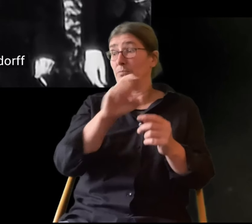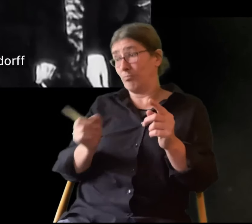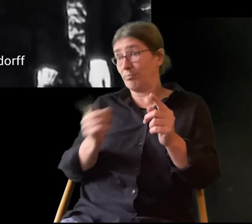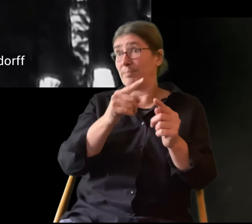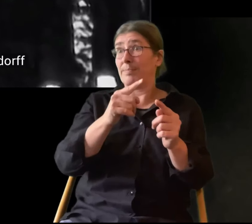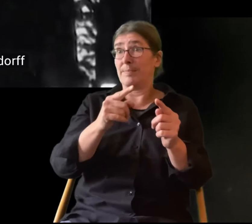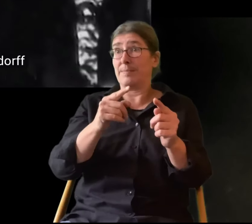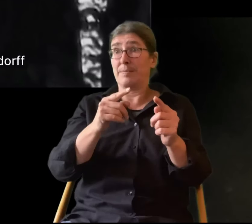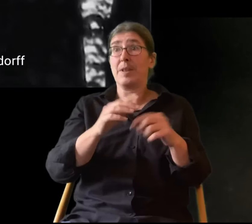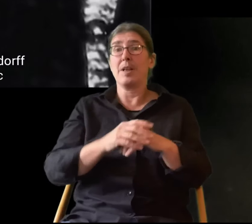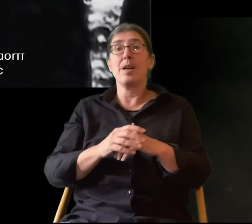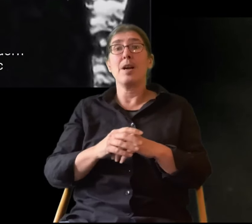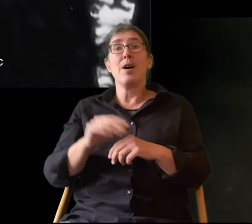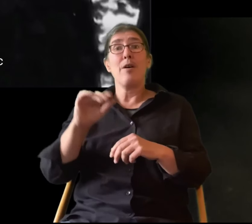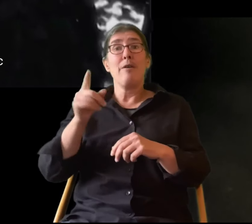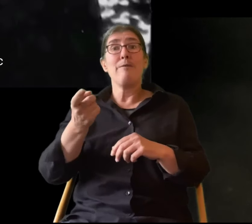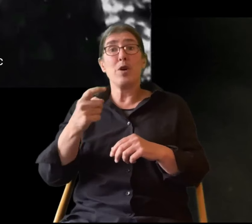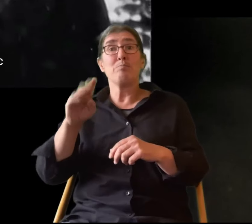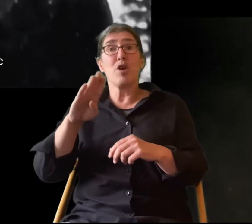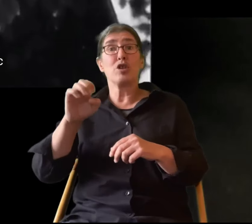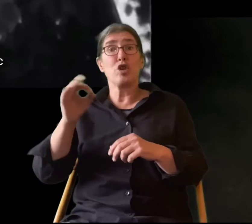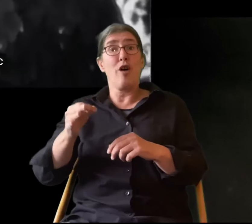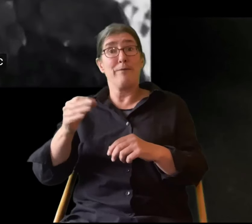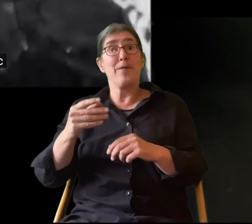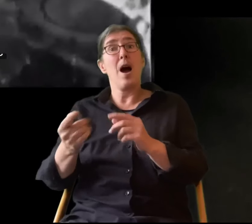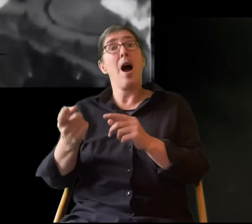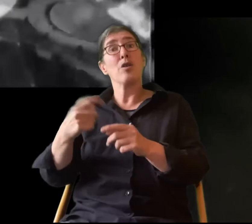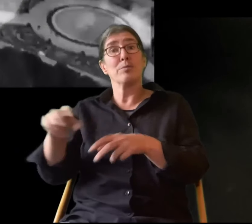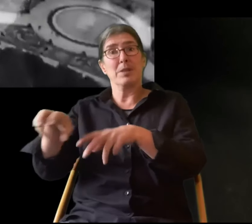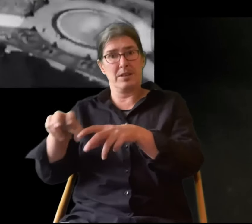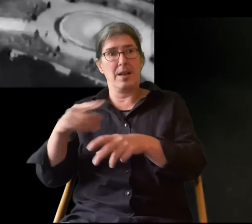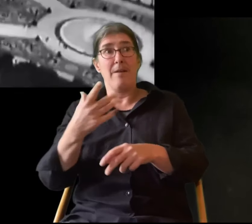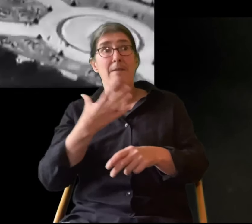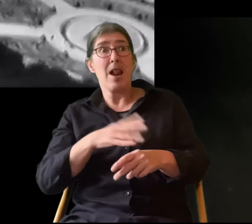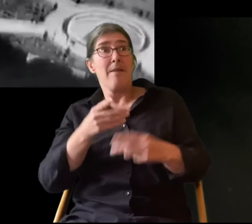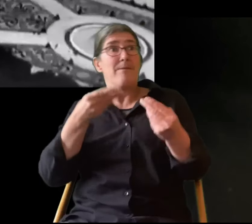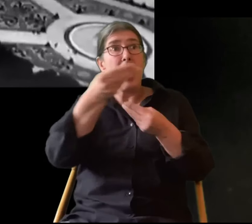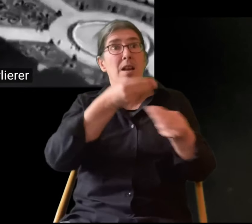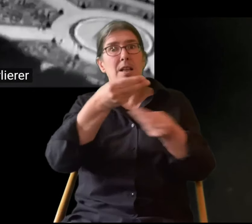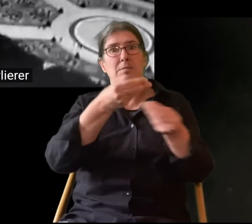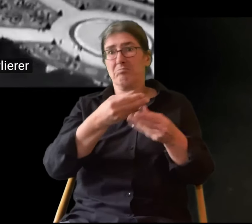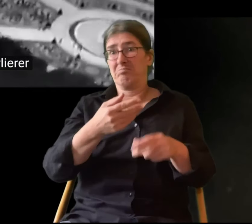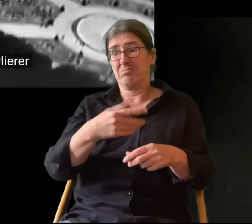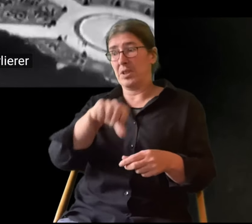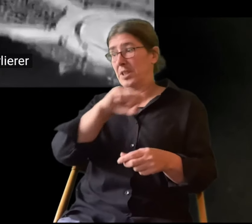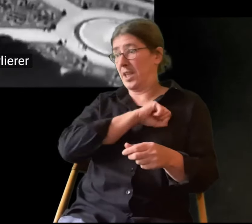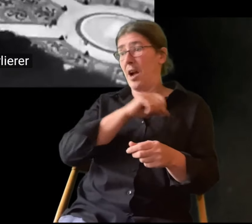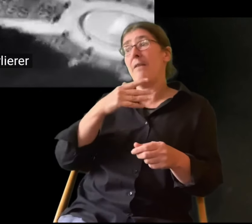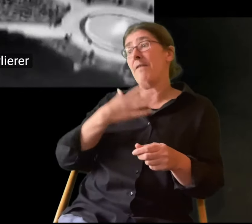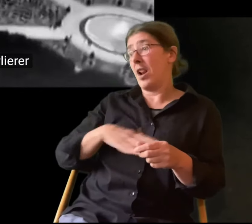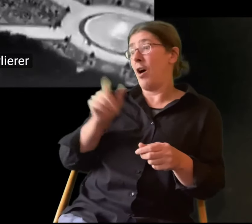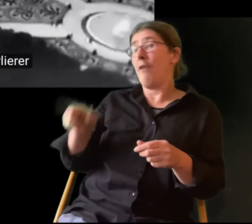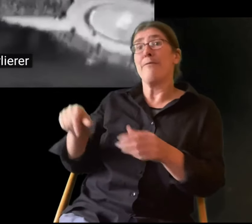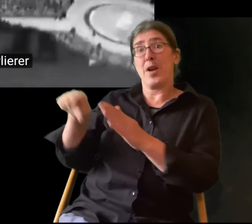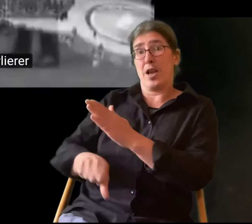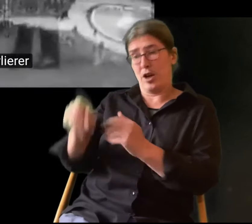außenminister er will c verhandeln doch die sieger wollen den verlierer demütigen